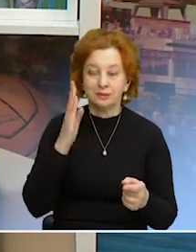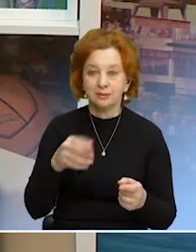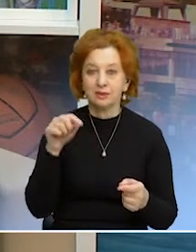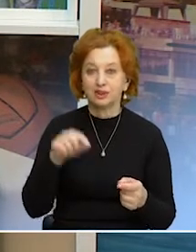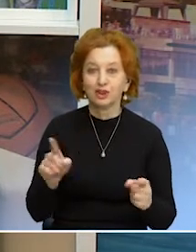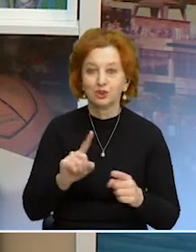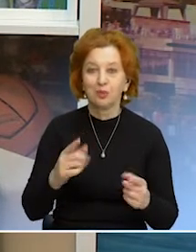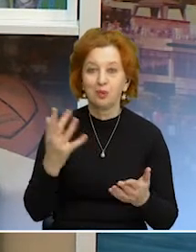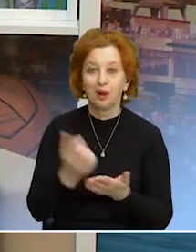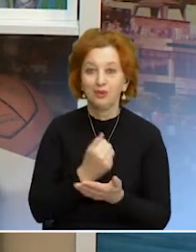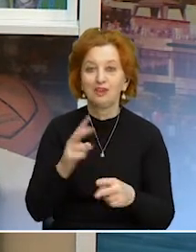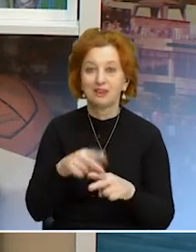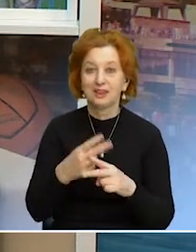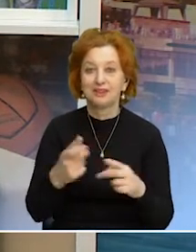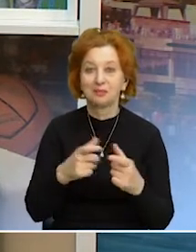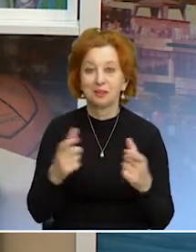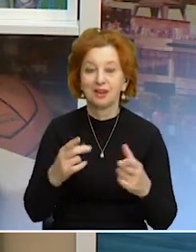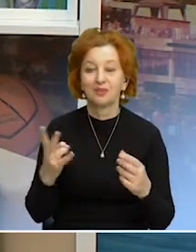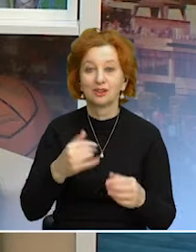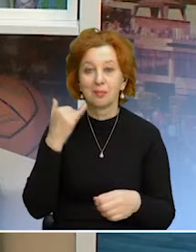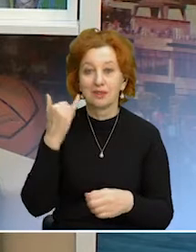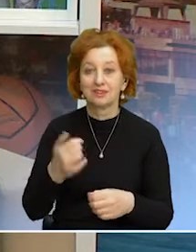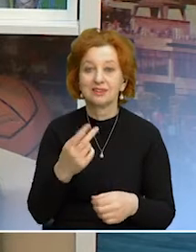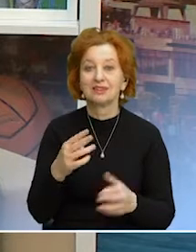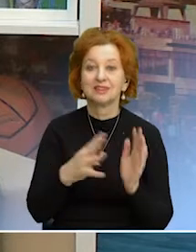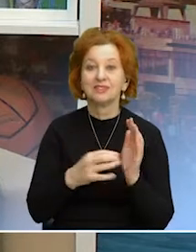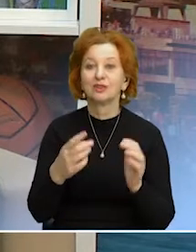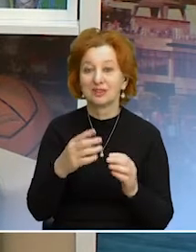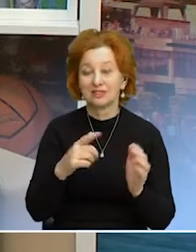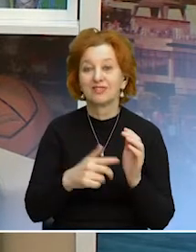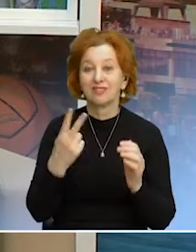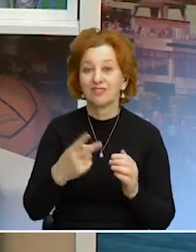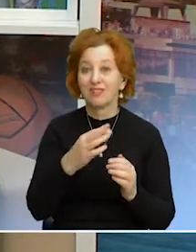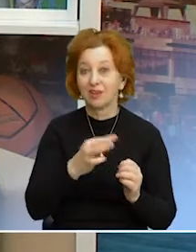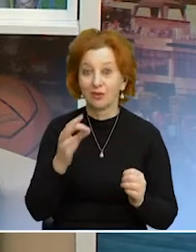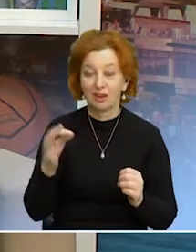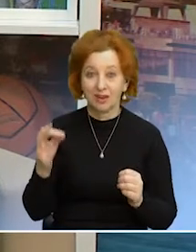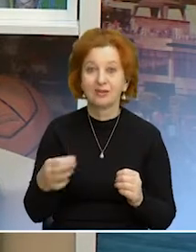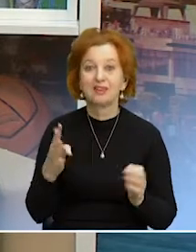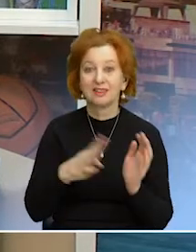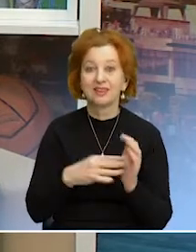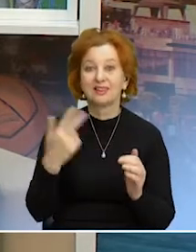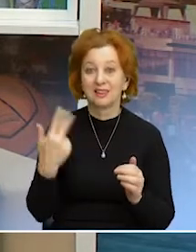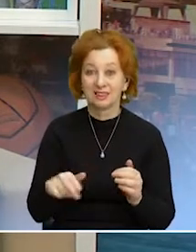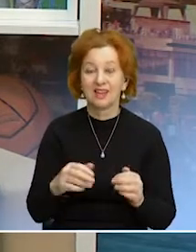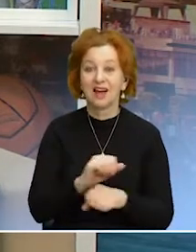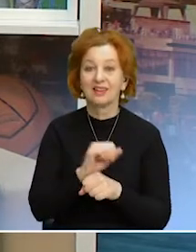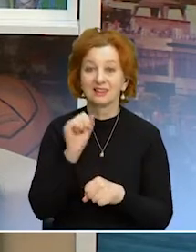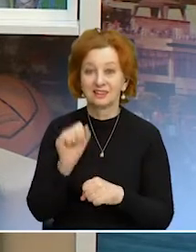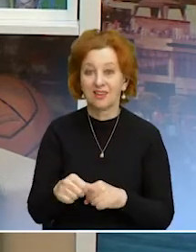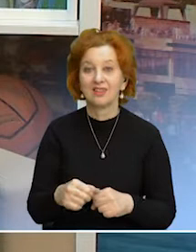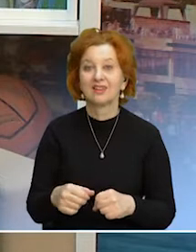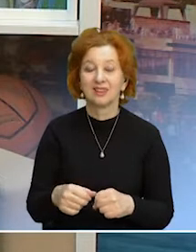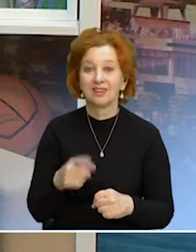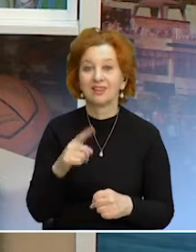января. Для того, чтобы получить эти билеты, нужно позвонить по номеру 201-79-00 после 9:30,